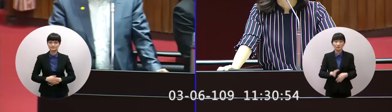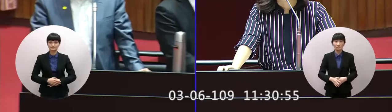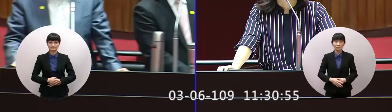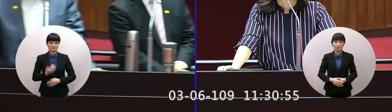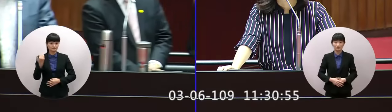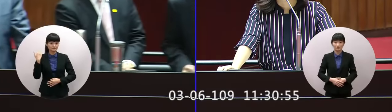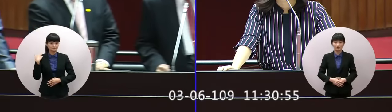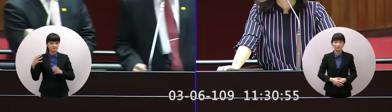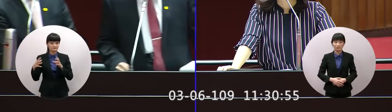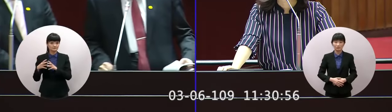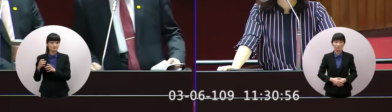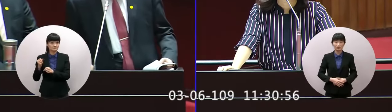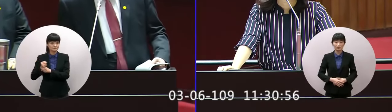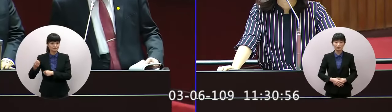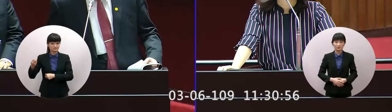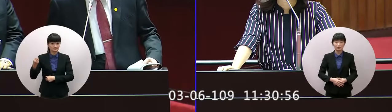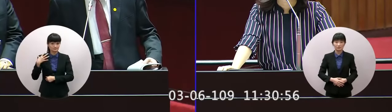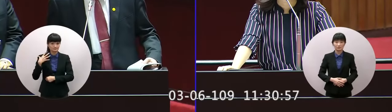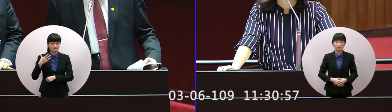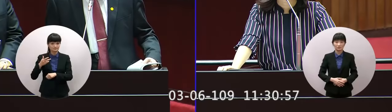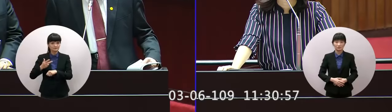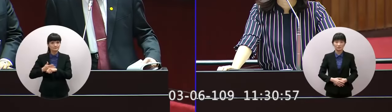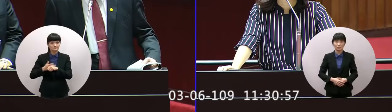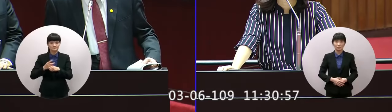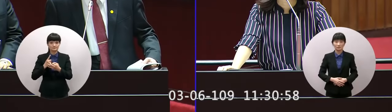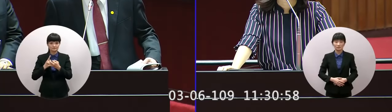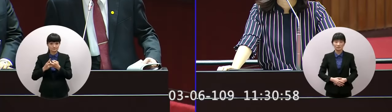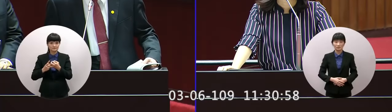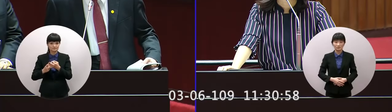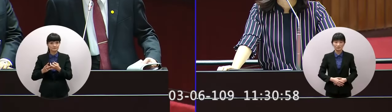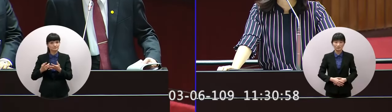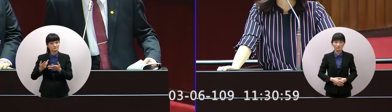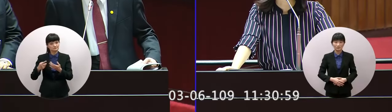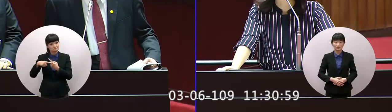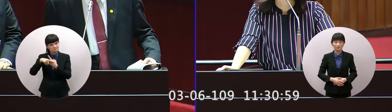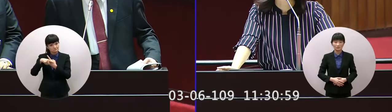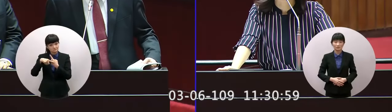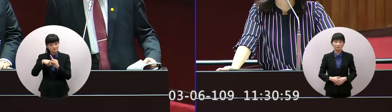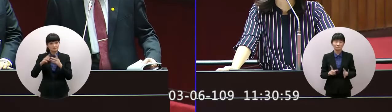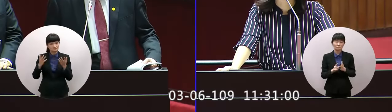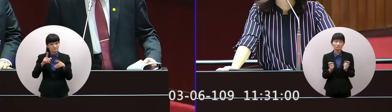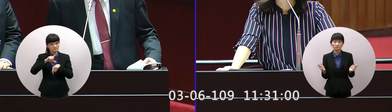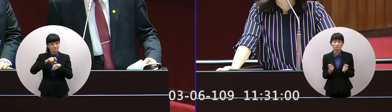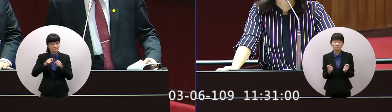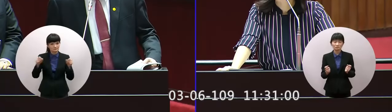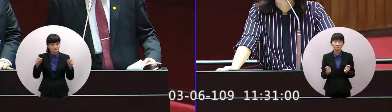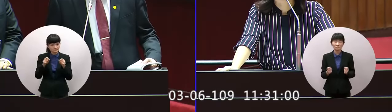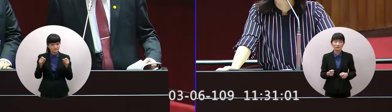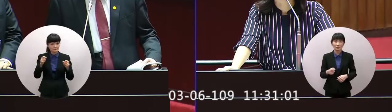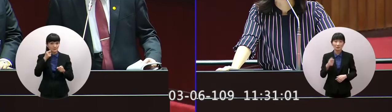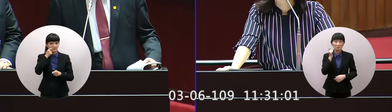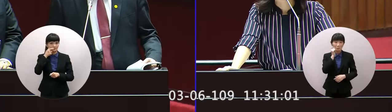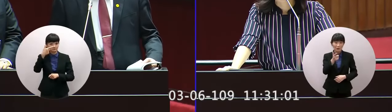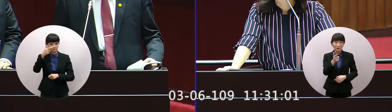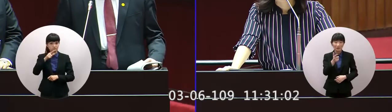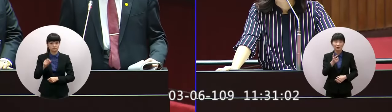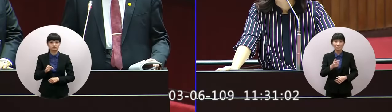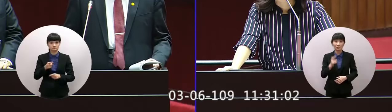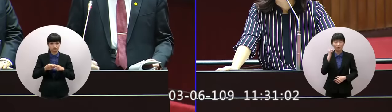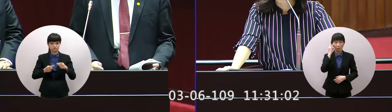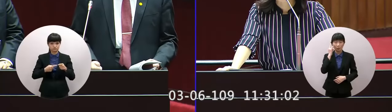我们同仁跟我讲，技术是同仁供应，可能也要一段时间，大概 要一段时间是多久？ 半年， 还要半年哦。